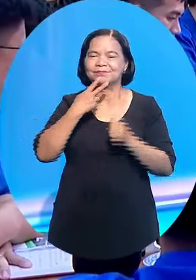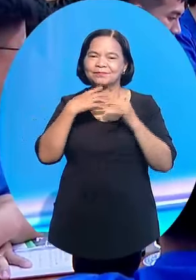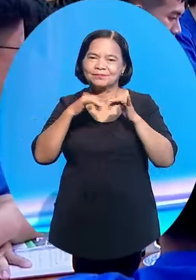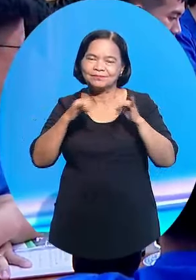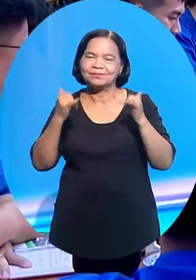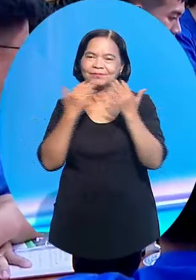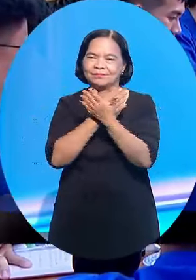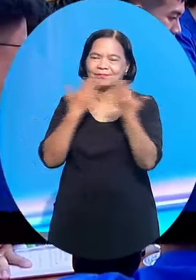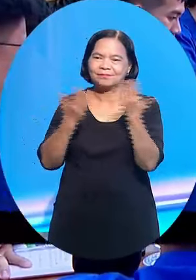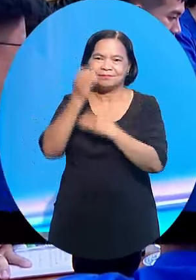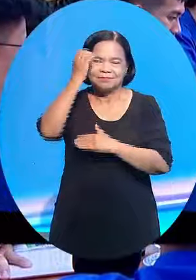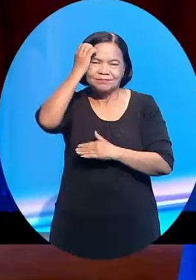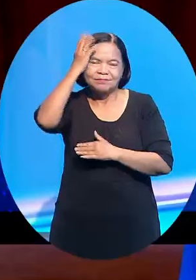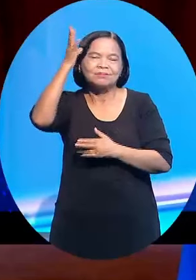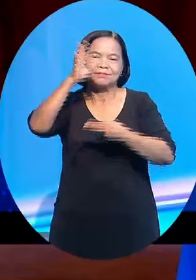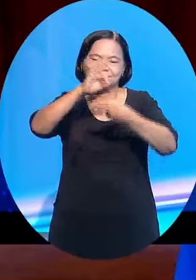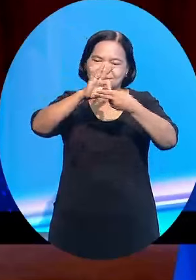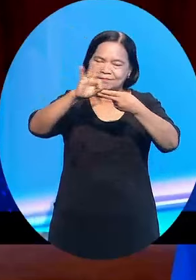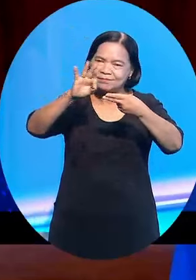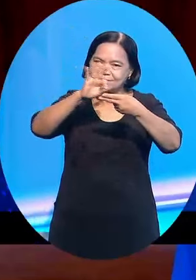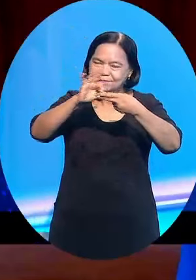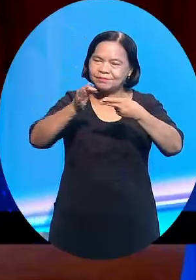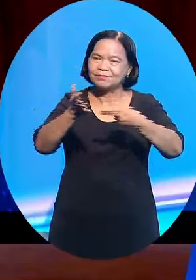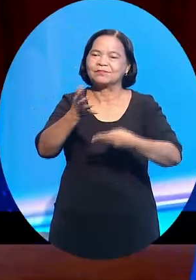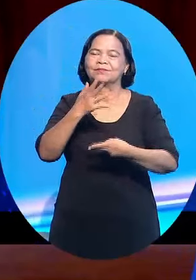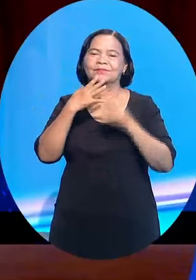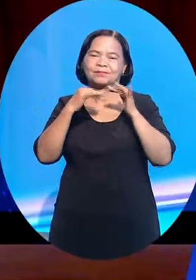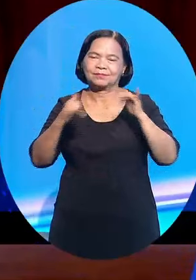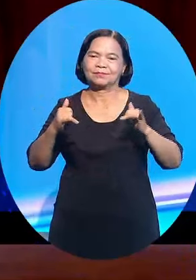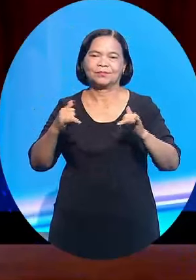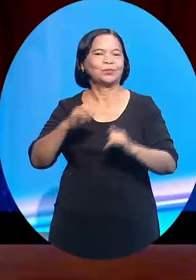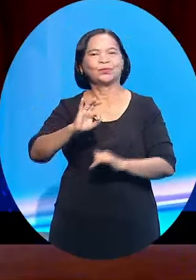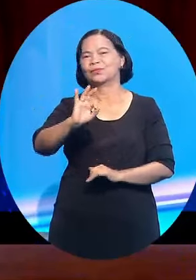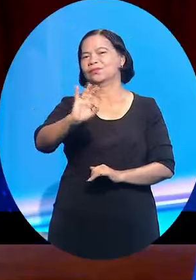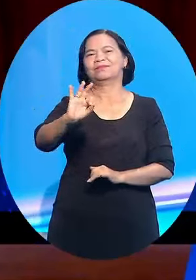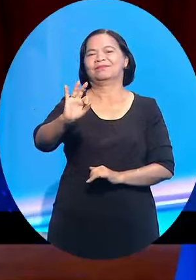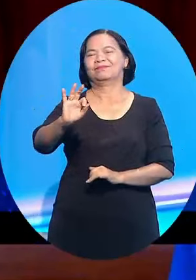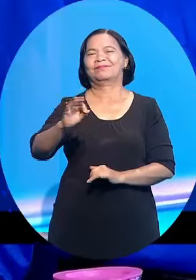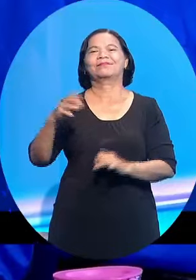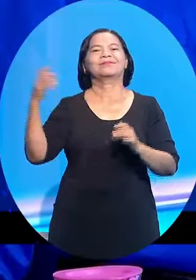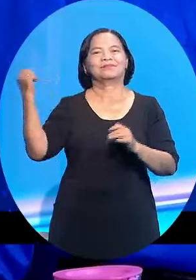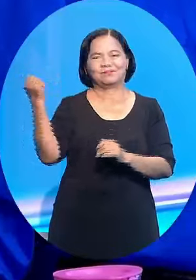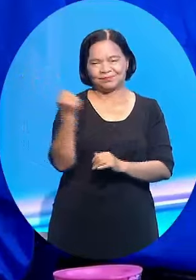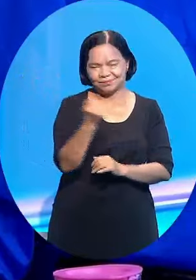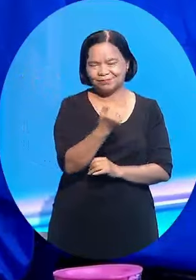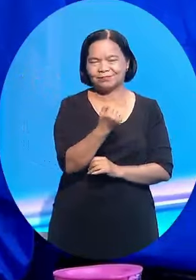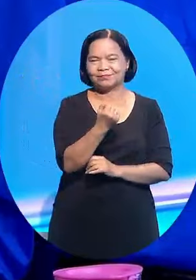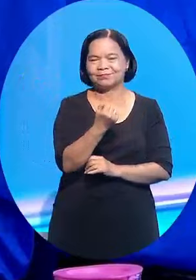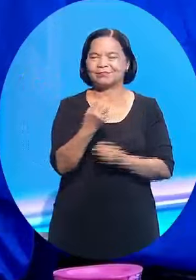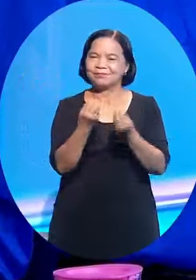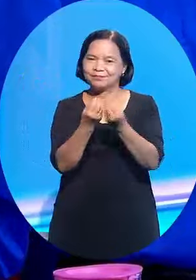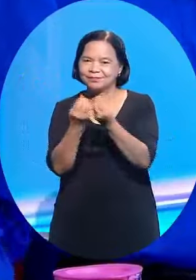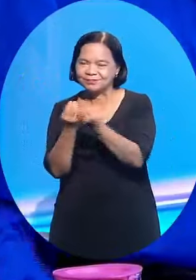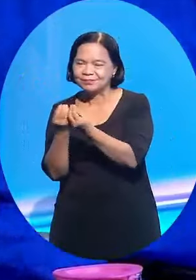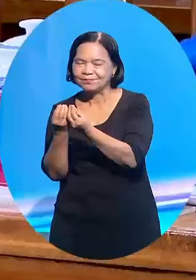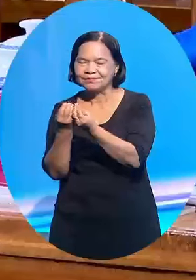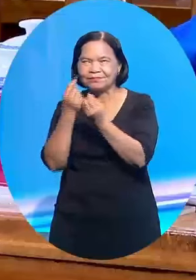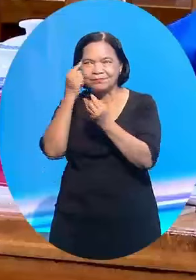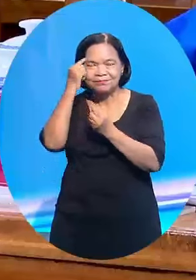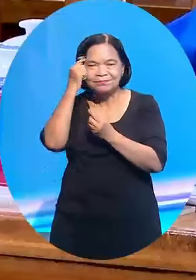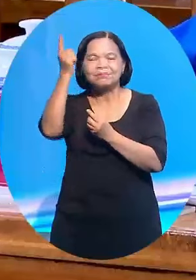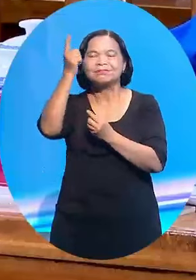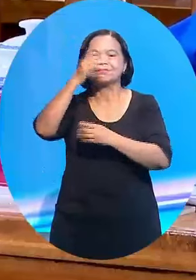luôn đổi mới, sáng tạo với những vấn đề phù hợp với thanh niên, tùy theo sức của mình và phải phù hợp với thực tiễn. Mạnh dạn đóng góp, hiến kế để xây dựng